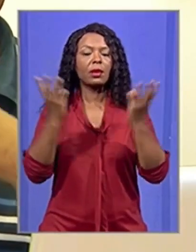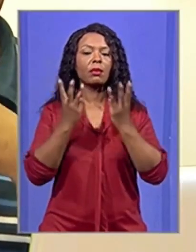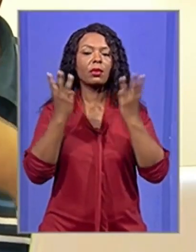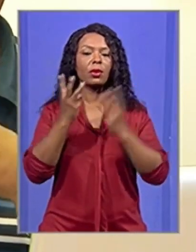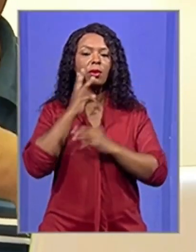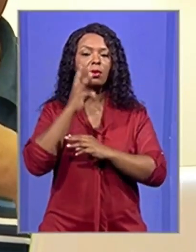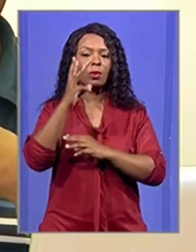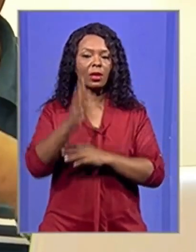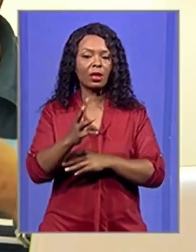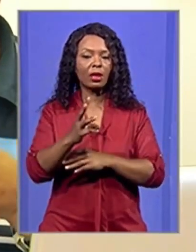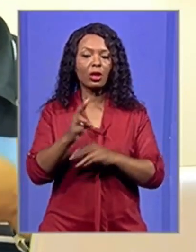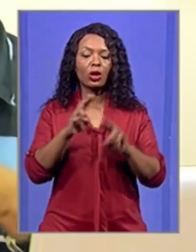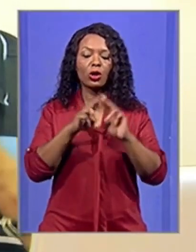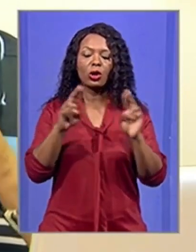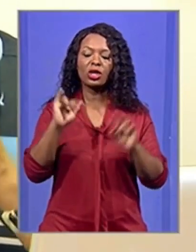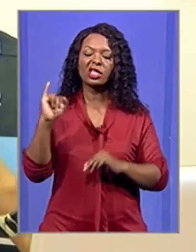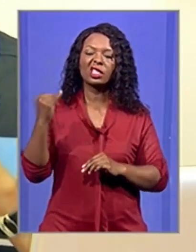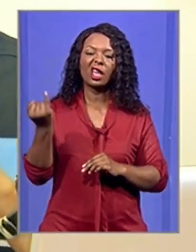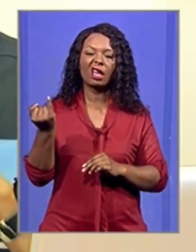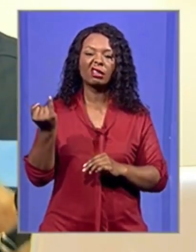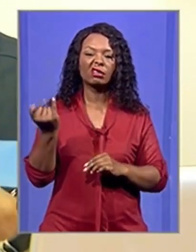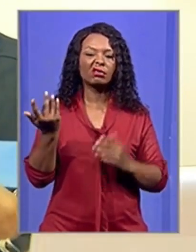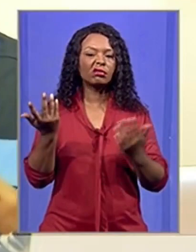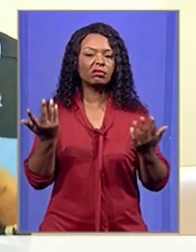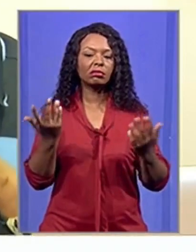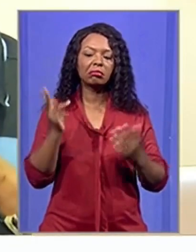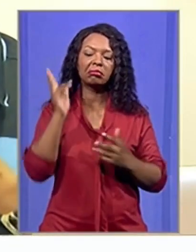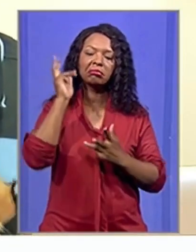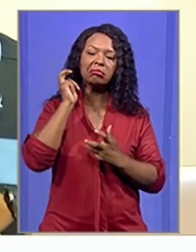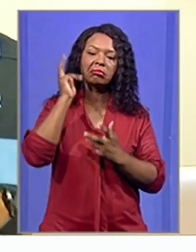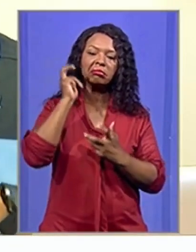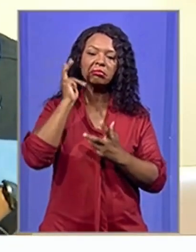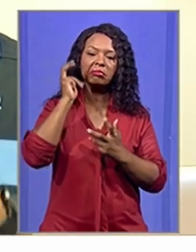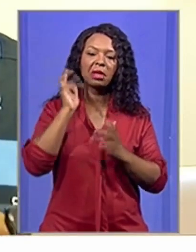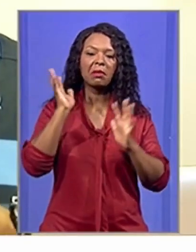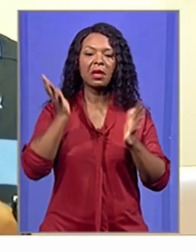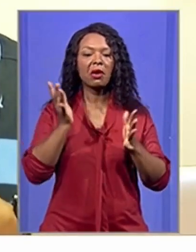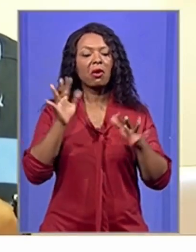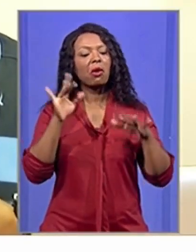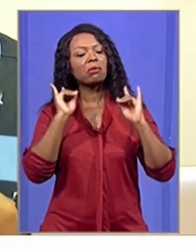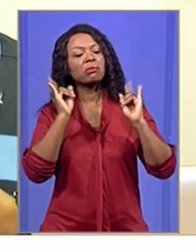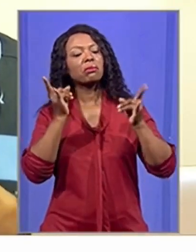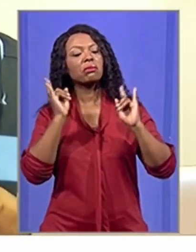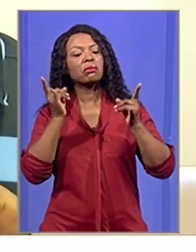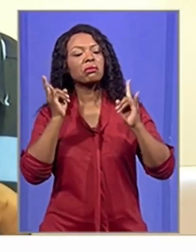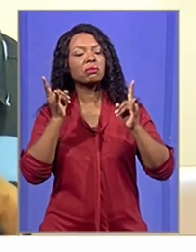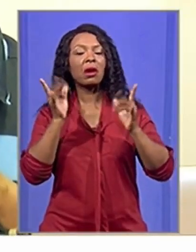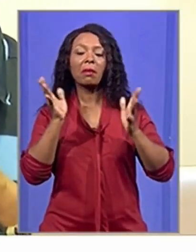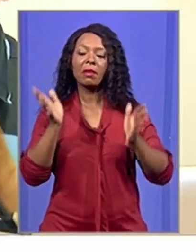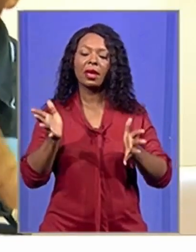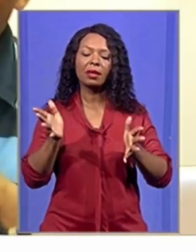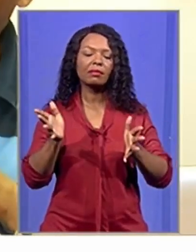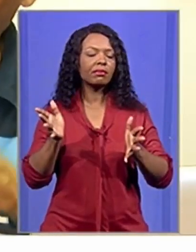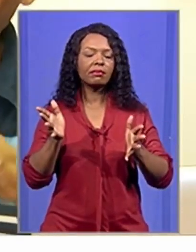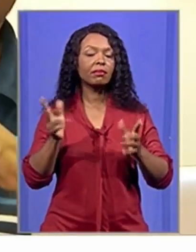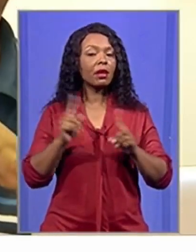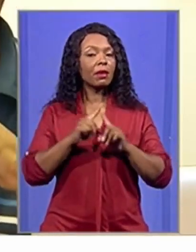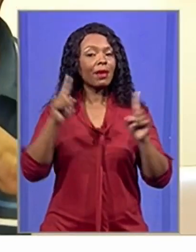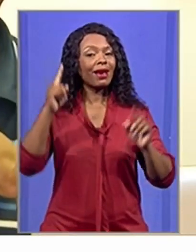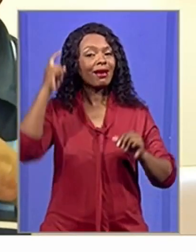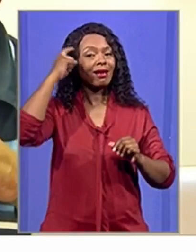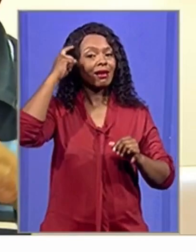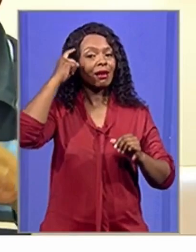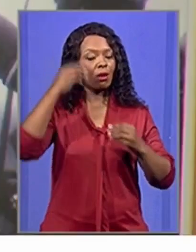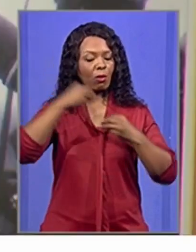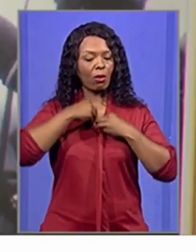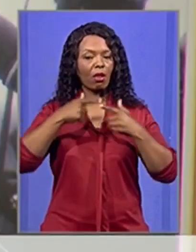Not necessarily to listen or to watch the channel, but to think about their